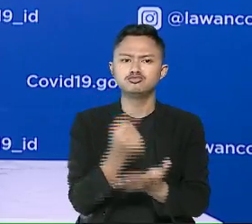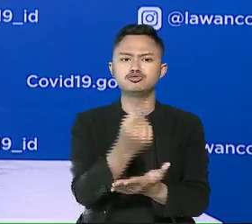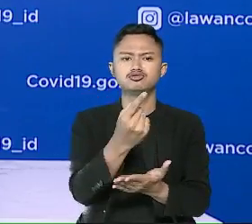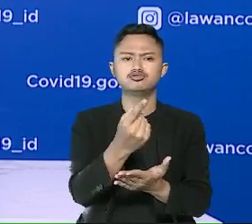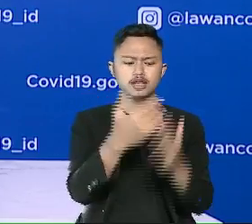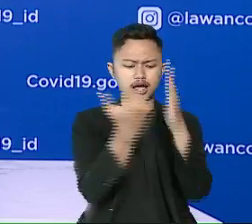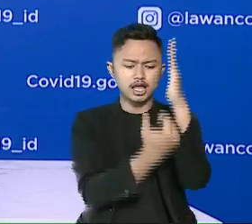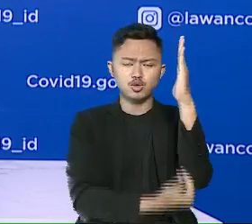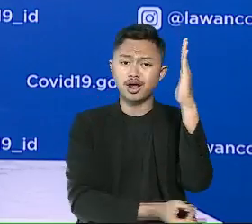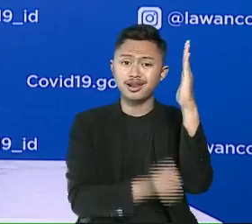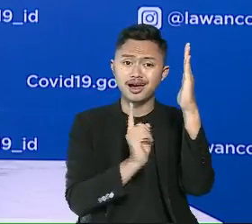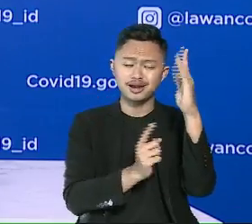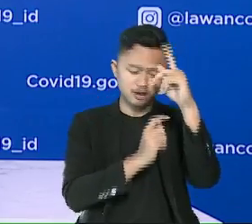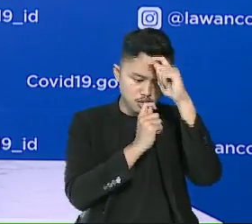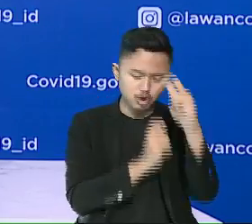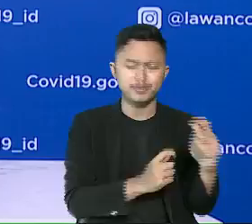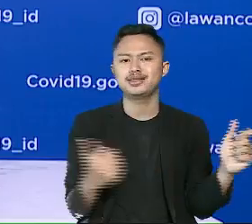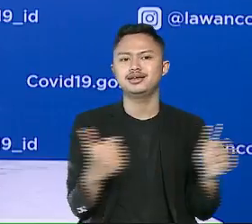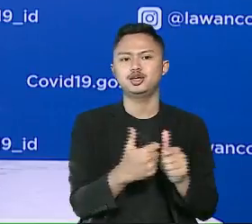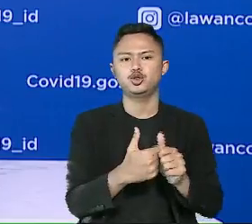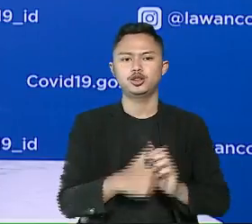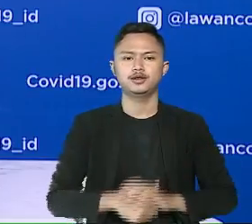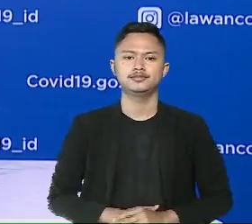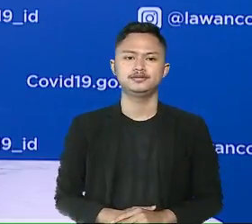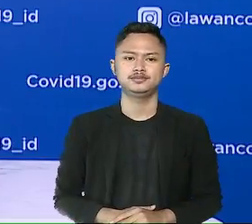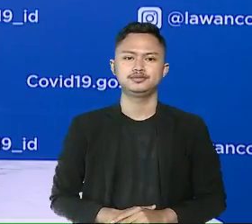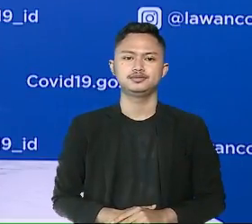mematuhi peraturan yang telah ditetapkan.